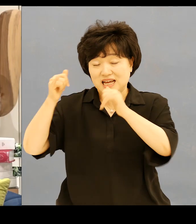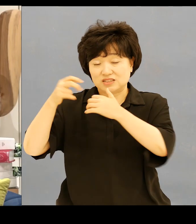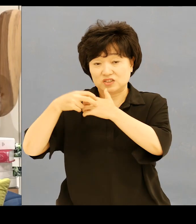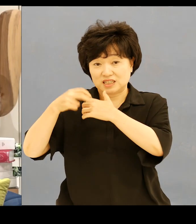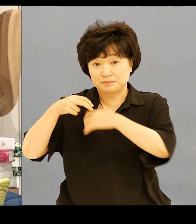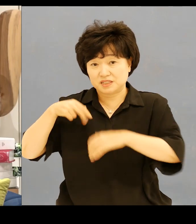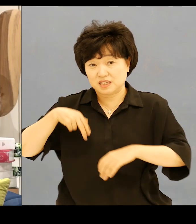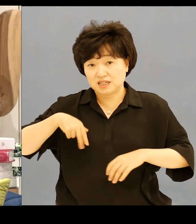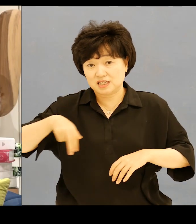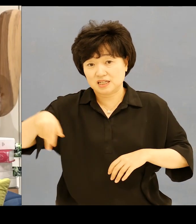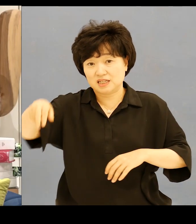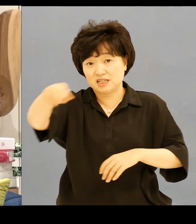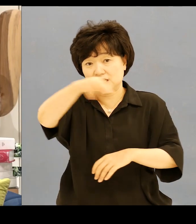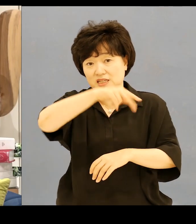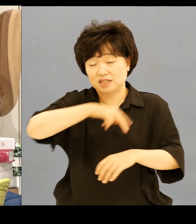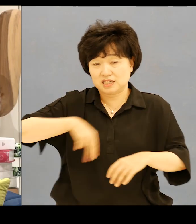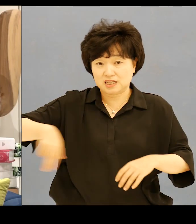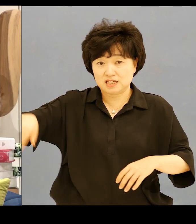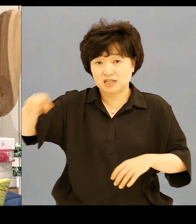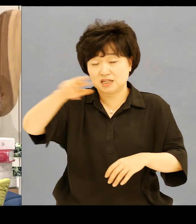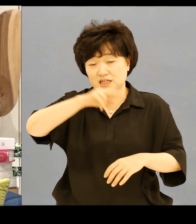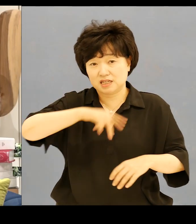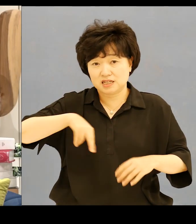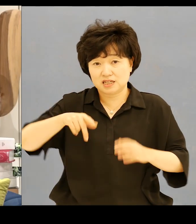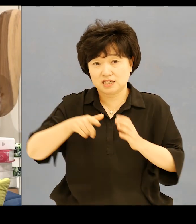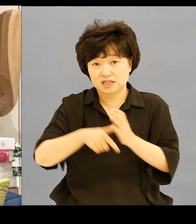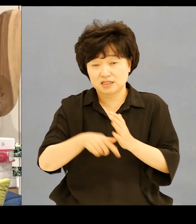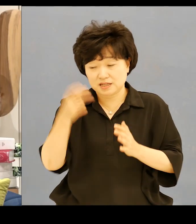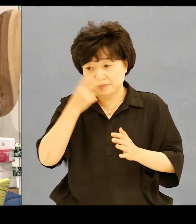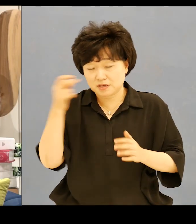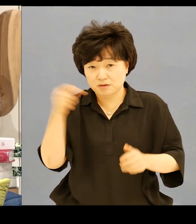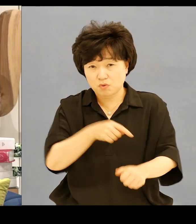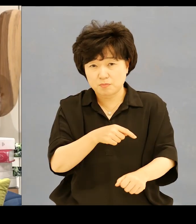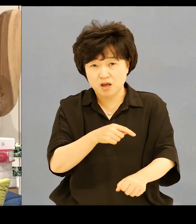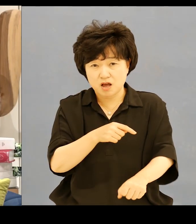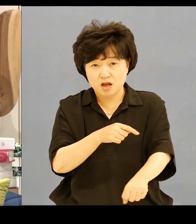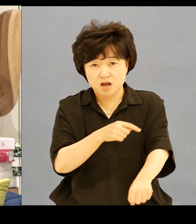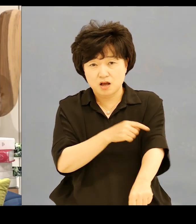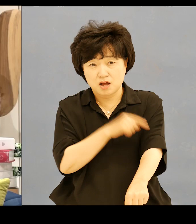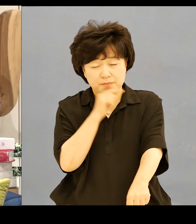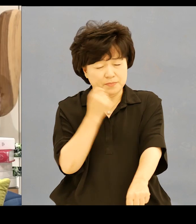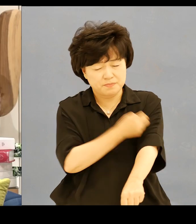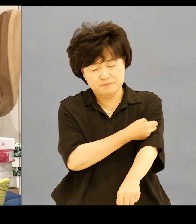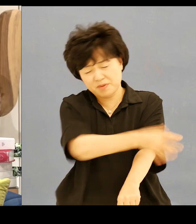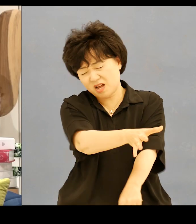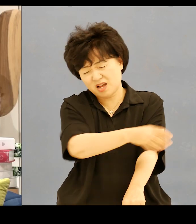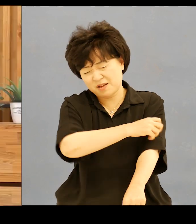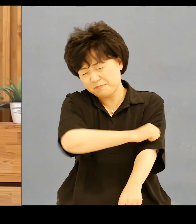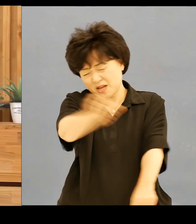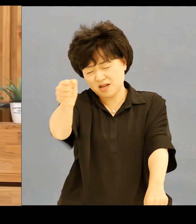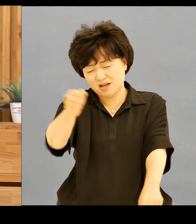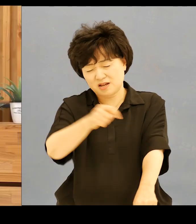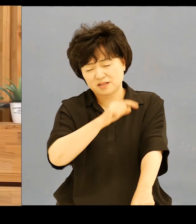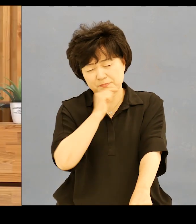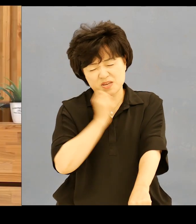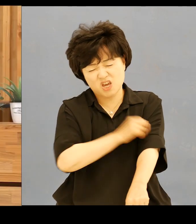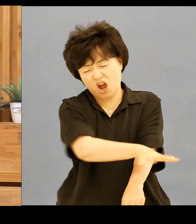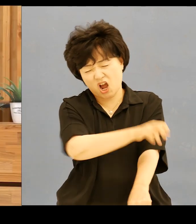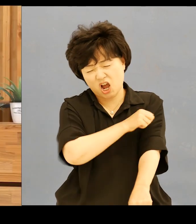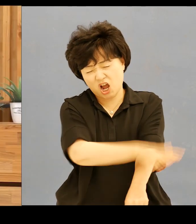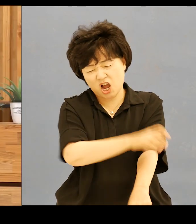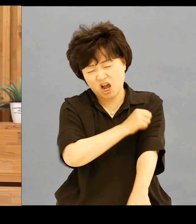이제 이렇게 돌아다니시면서 이제 그 점검하러 다니면 제 옆에 보면 피바다가 돼 있고 아.